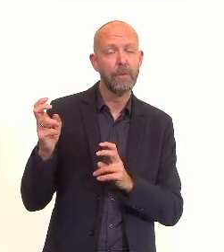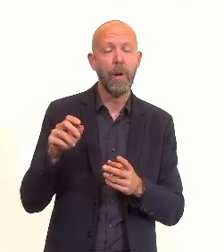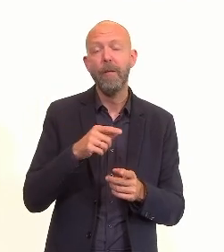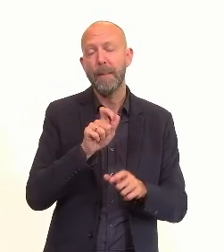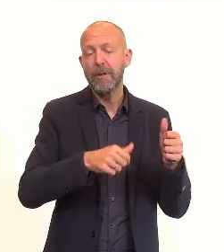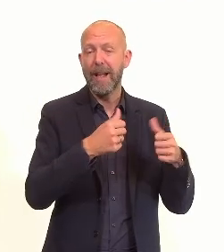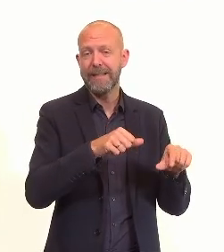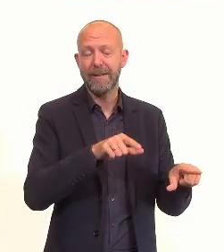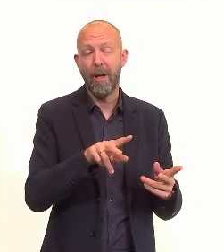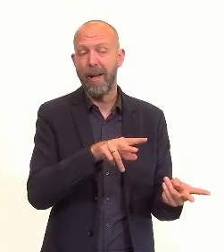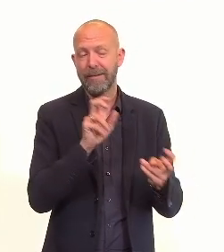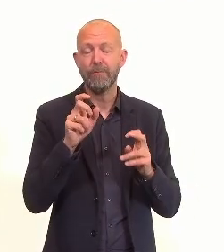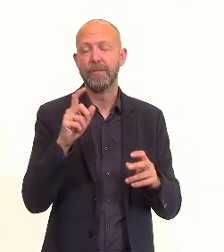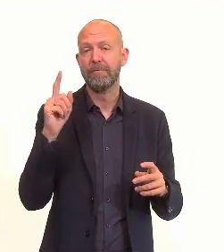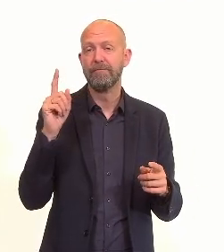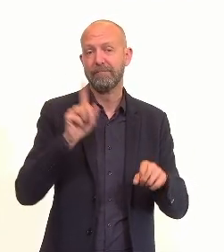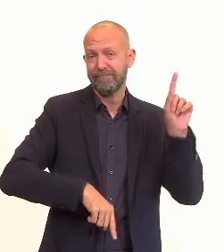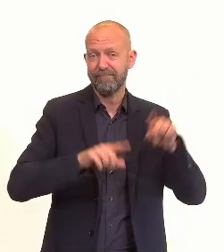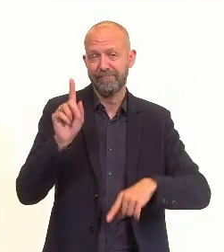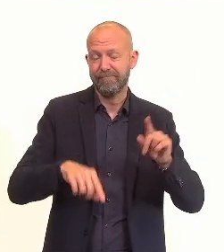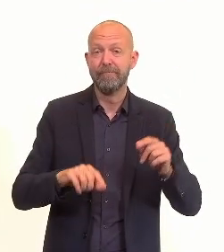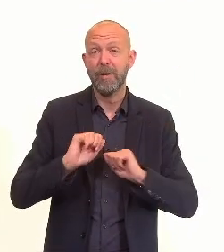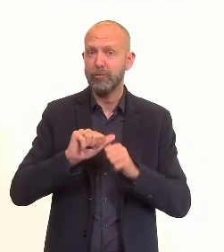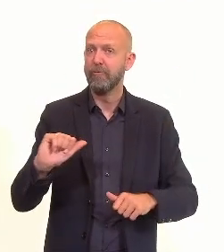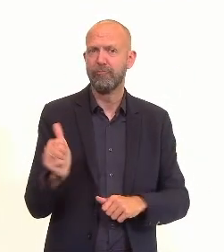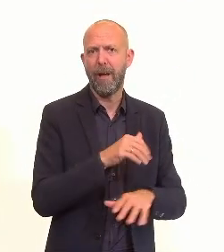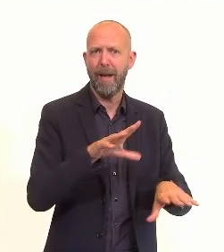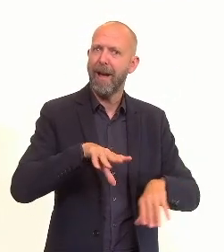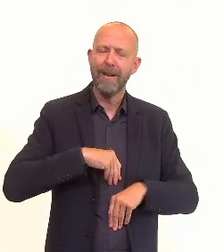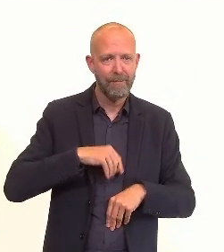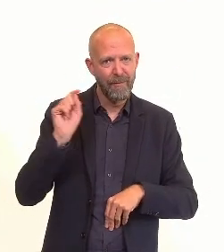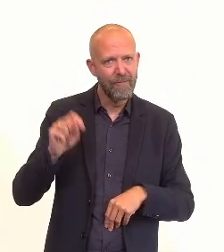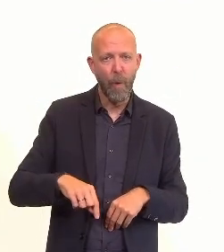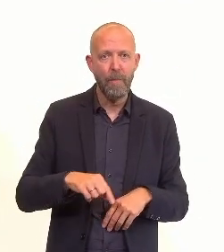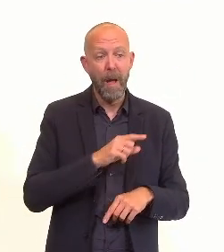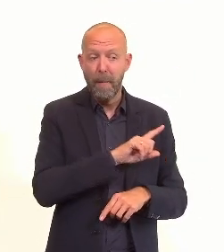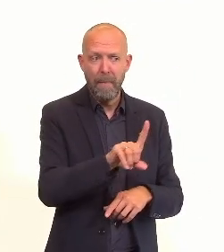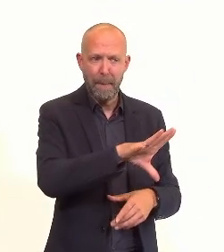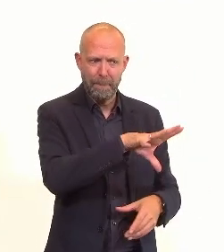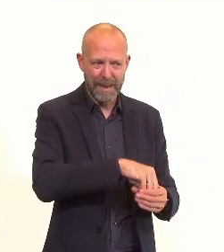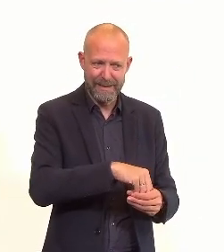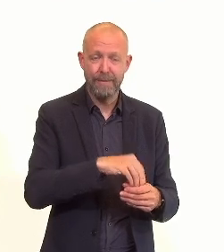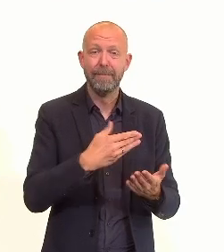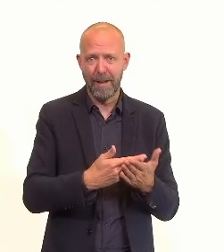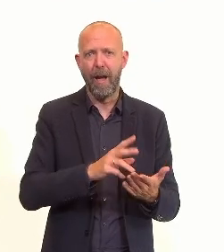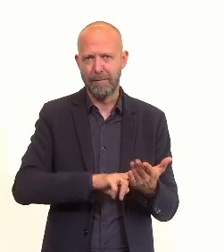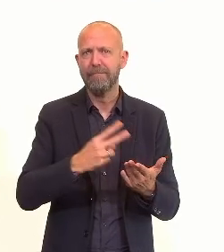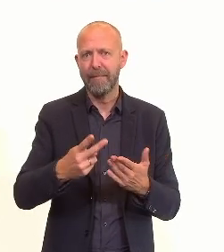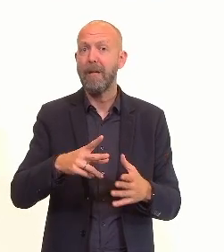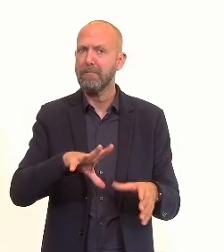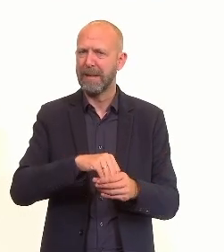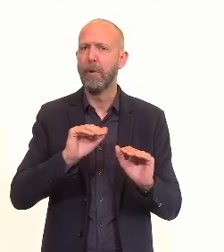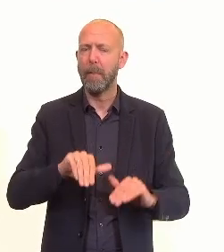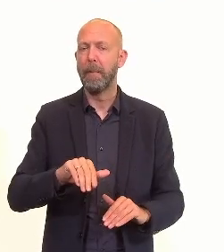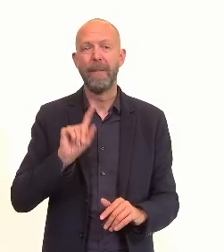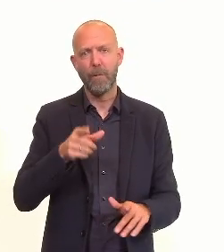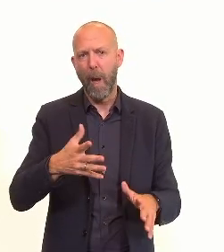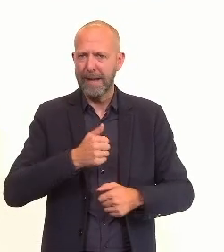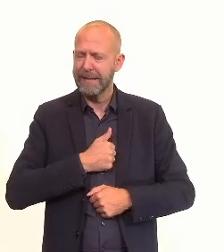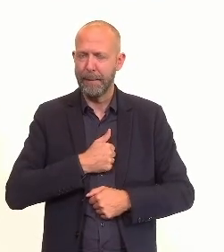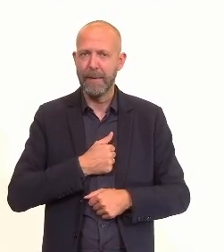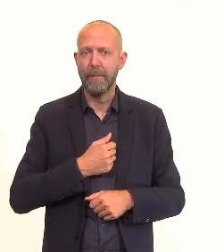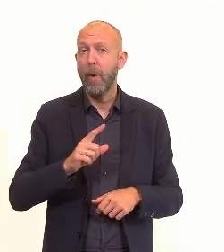et de continuer. Et puis, il y a toute la question de la gestion de projet qui est parfois difficile parce que nos porteurs de projets qui accompagnent